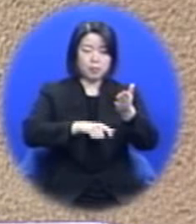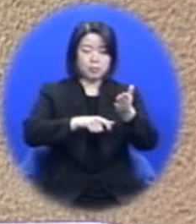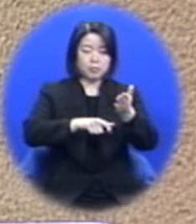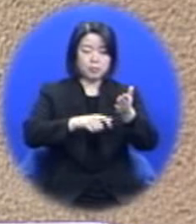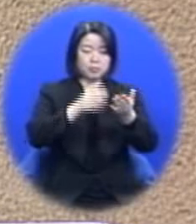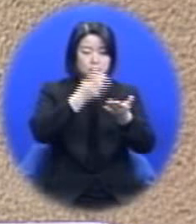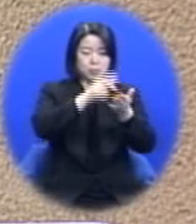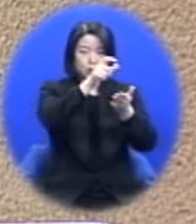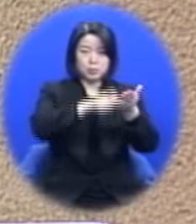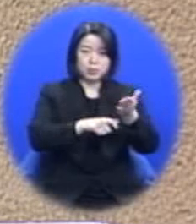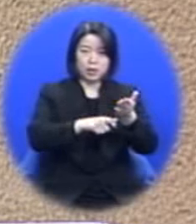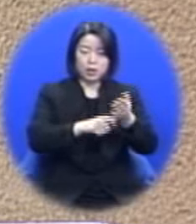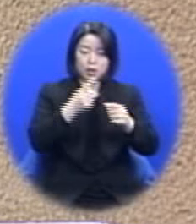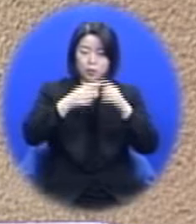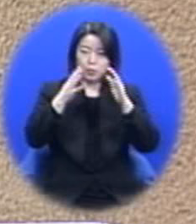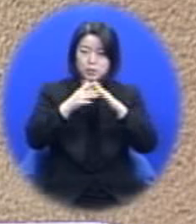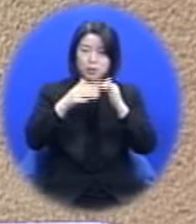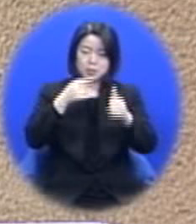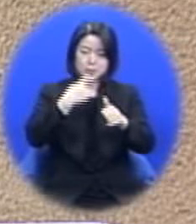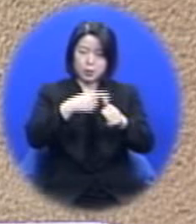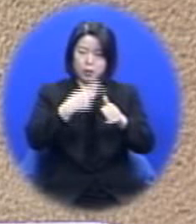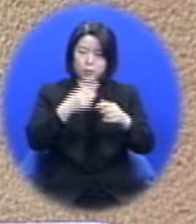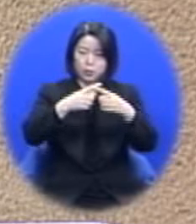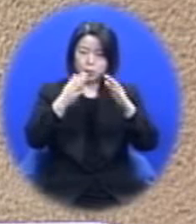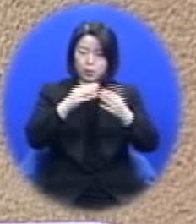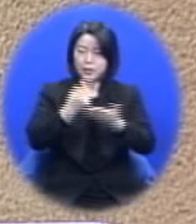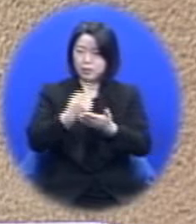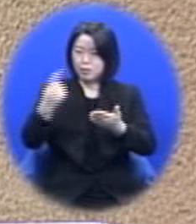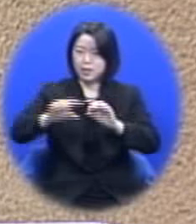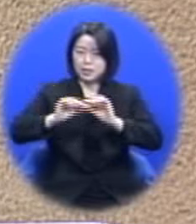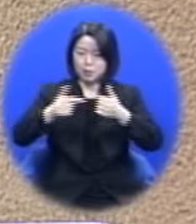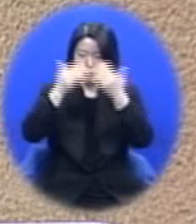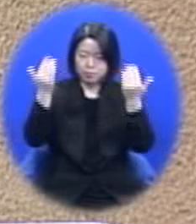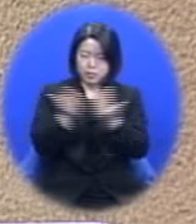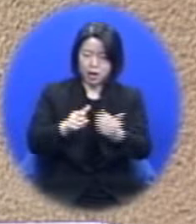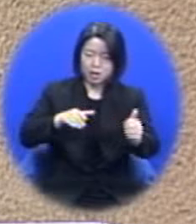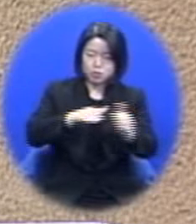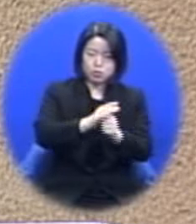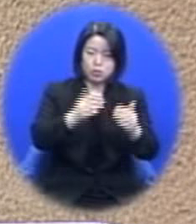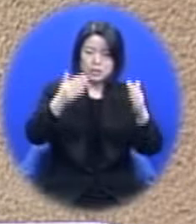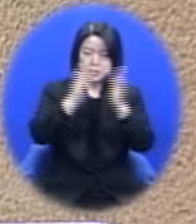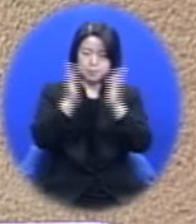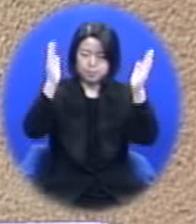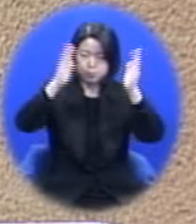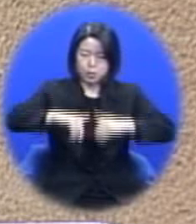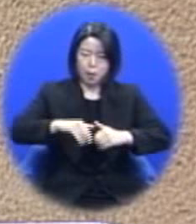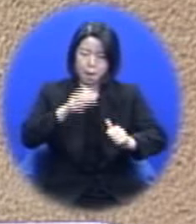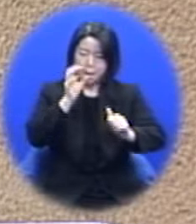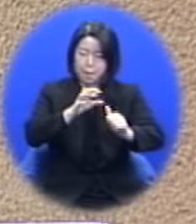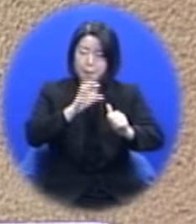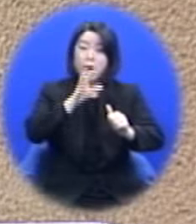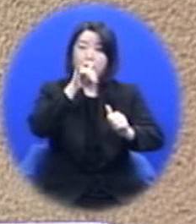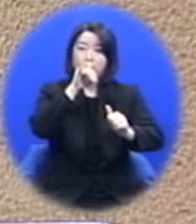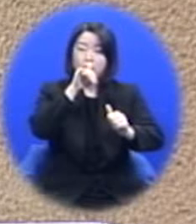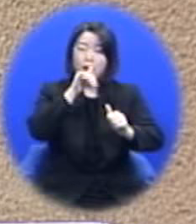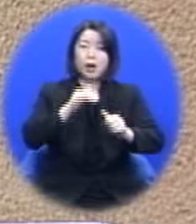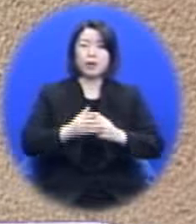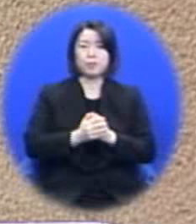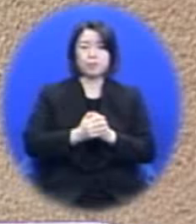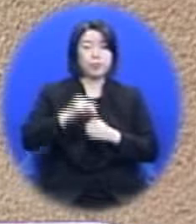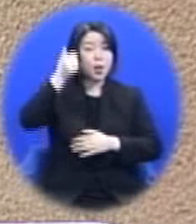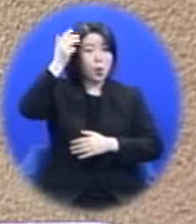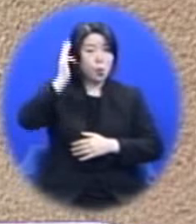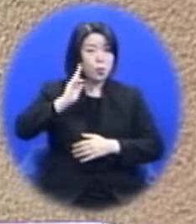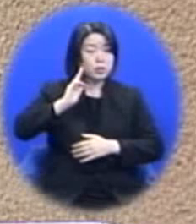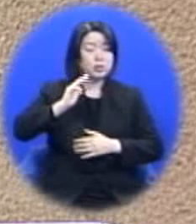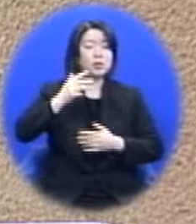욕을 하며 그들이 교회를 떠나지 않으면 다 죽여버리고 그들의 집을 다 부수겠다고 협박을 하였다. 웨슬리